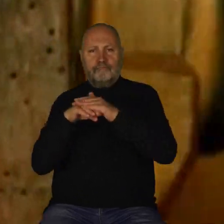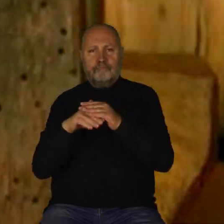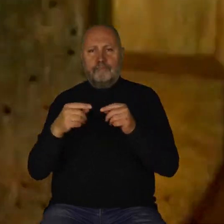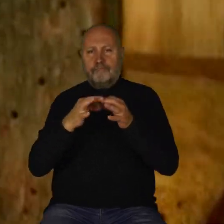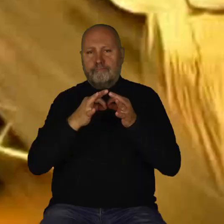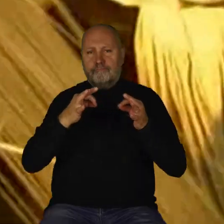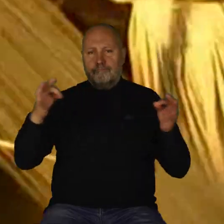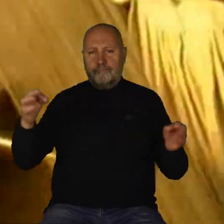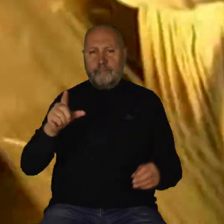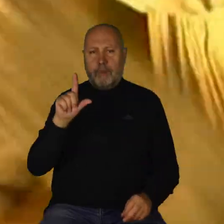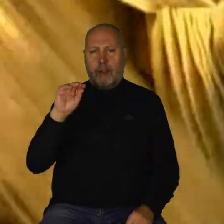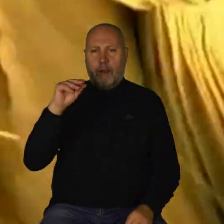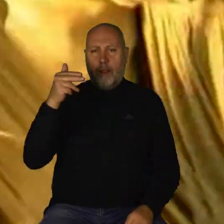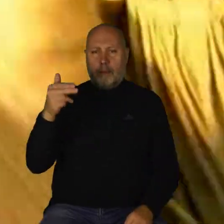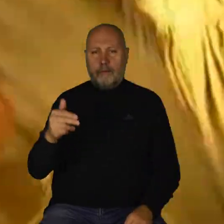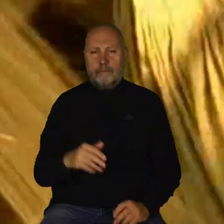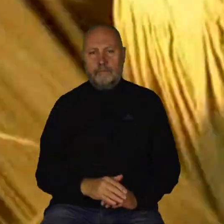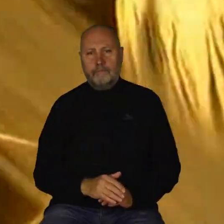lnu